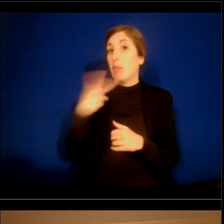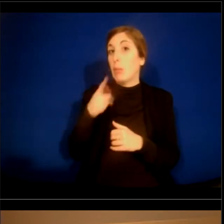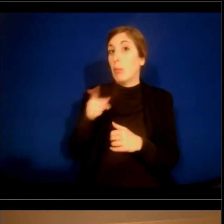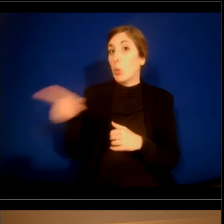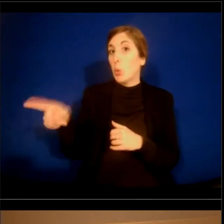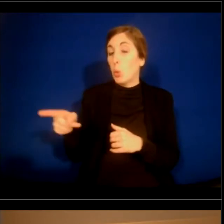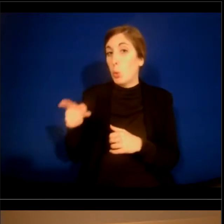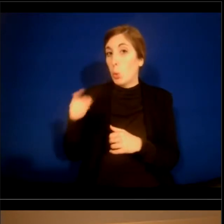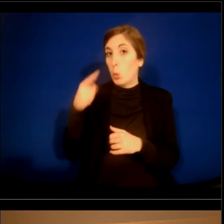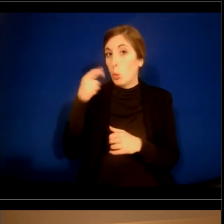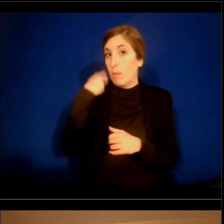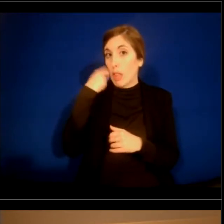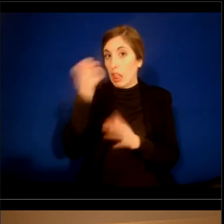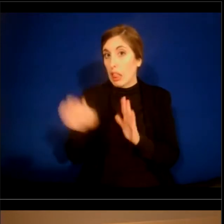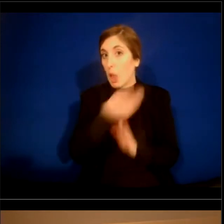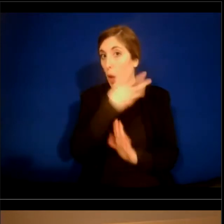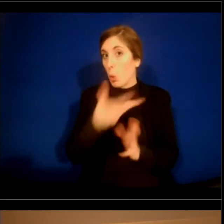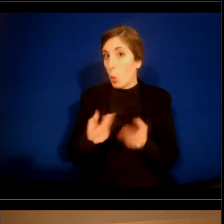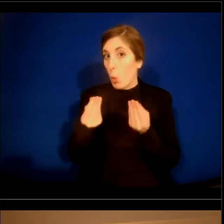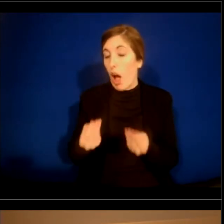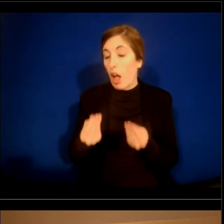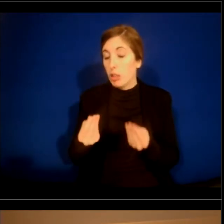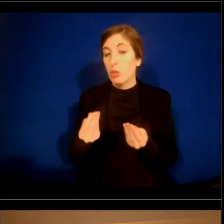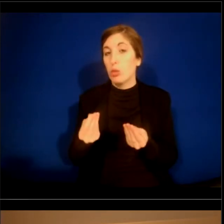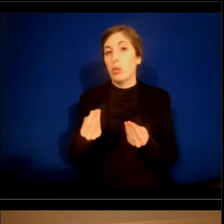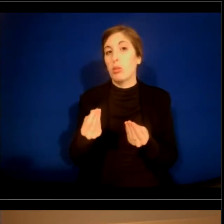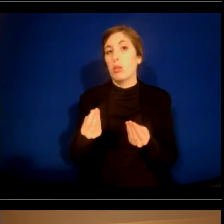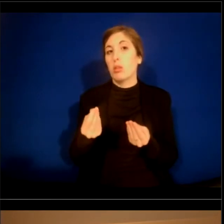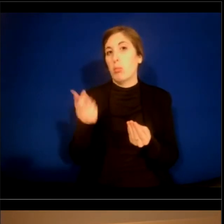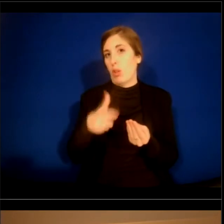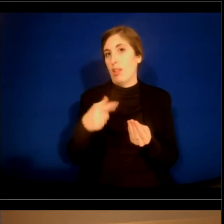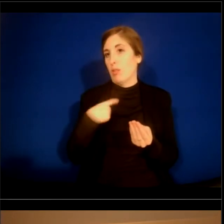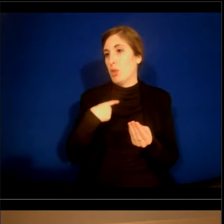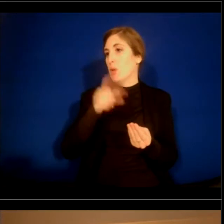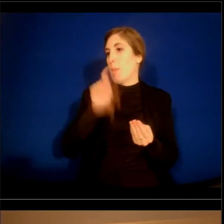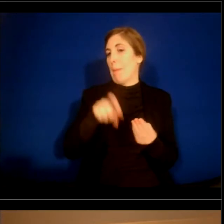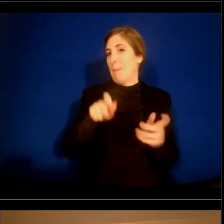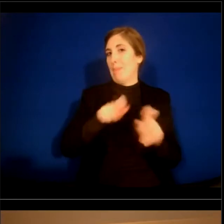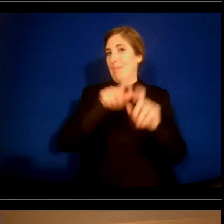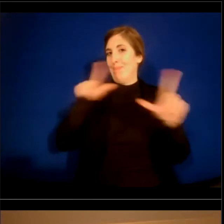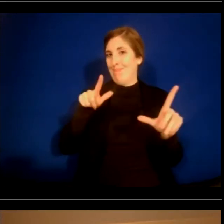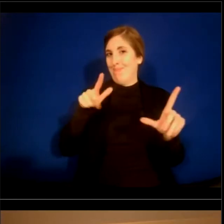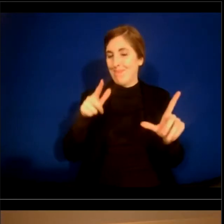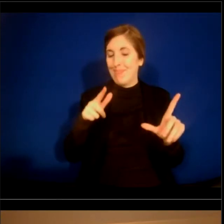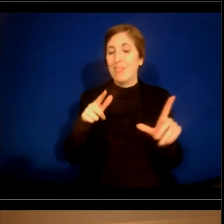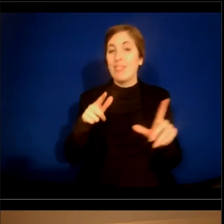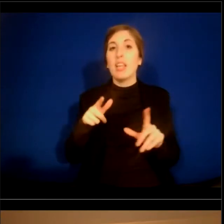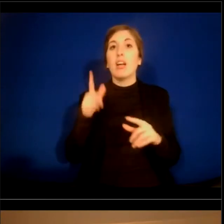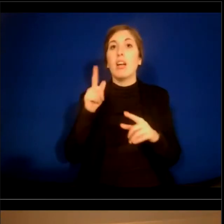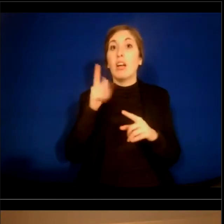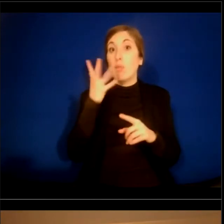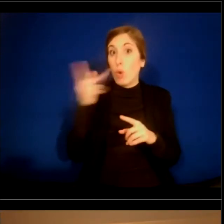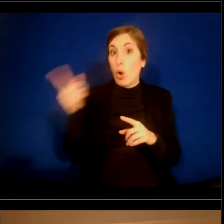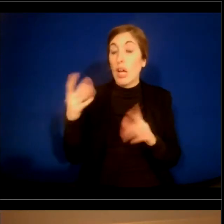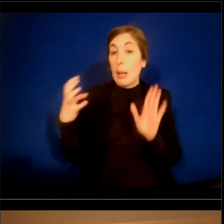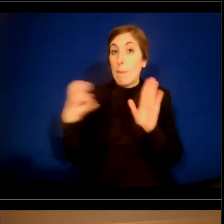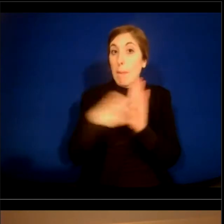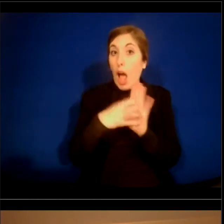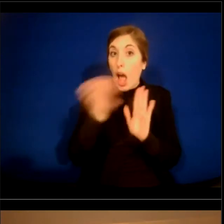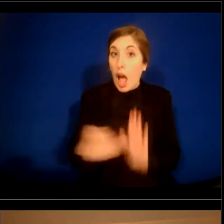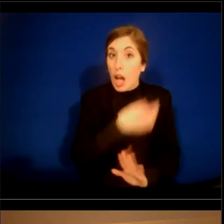quando vuole condividerlo, in modo che poi ecco, io lo faccio partire e se vuole condividere delle immagini, anzi io faccio già,